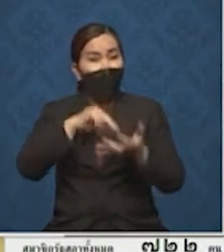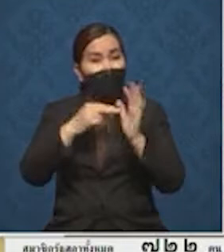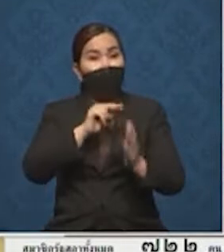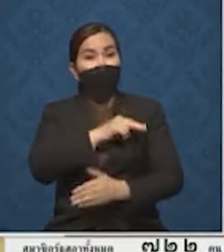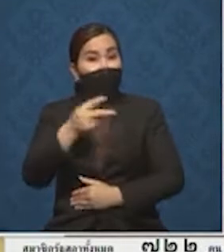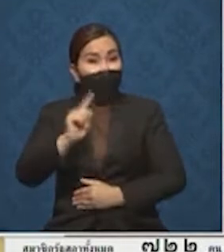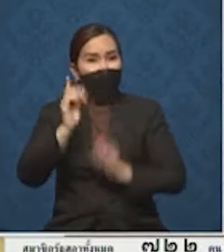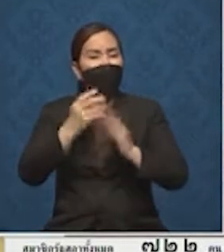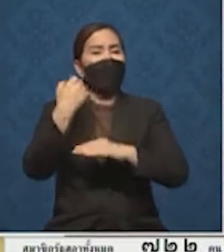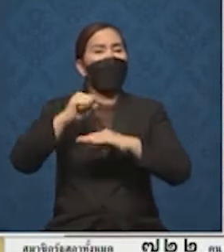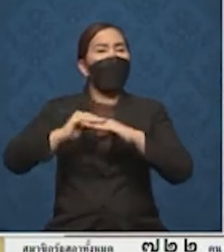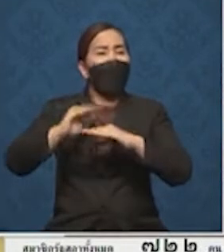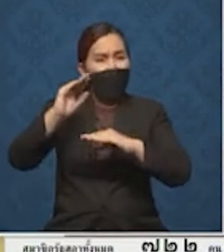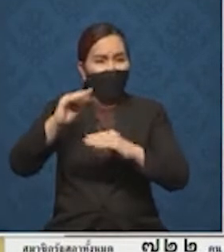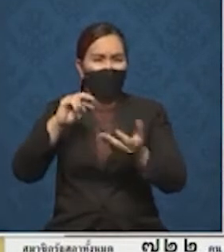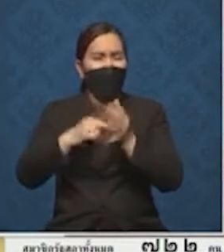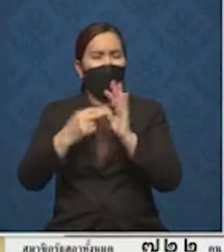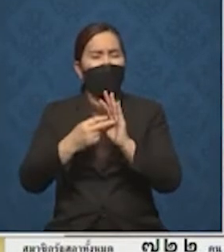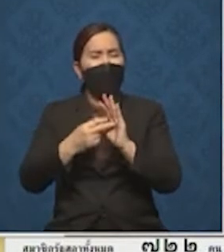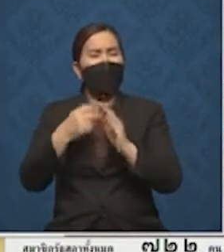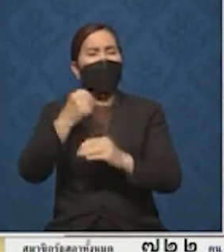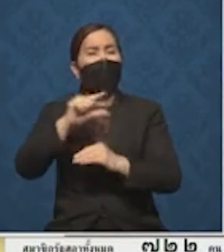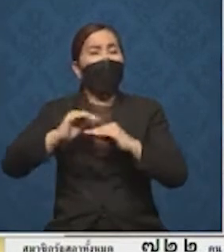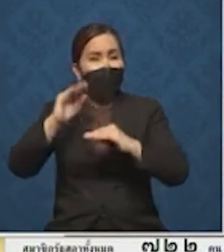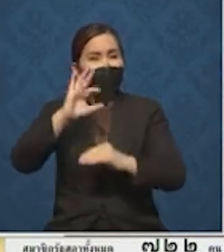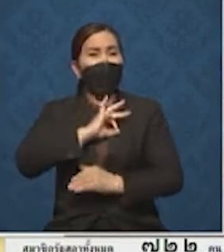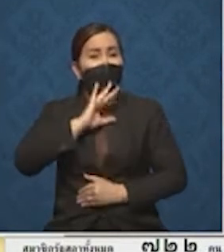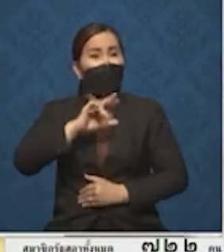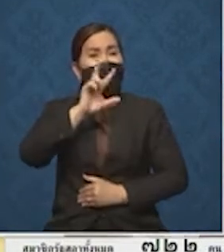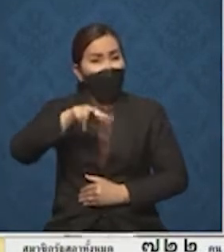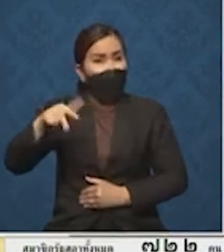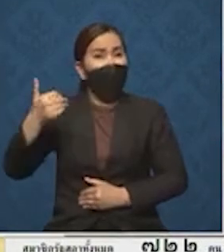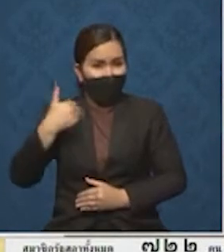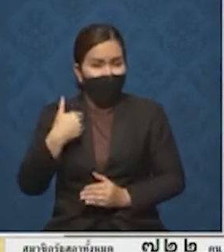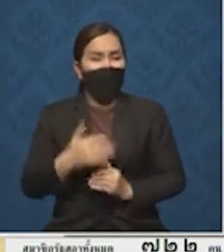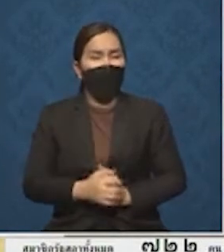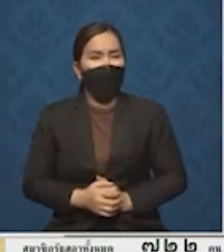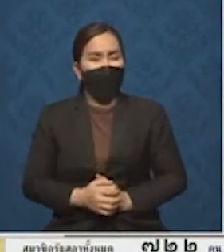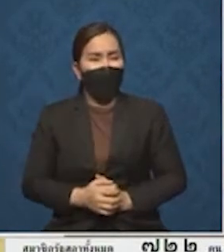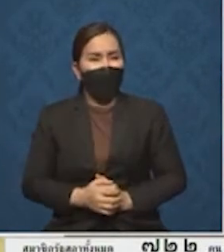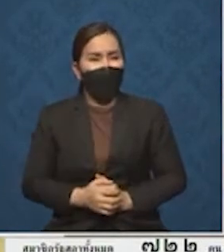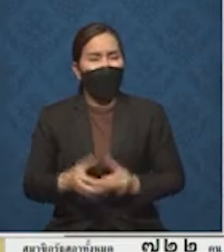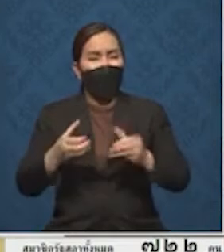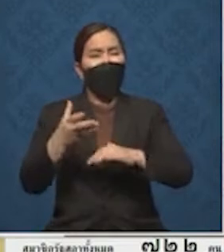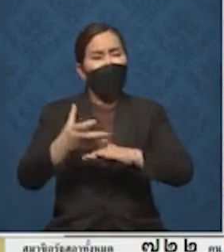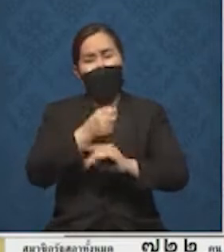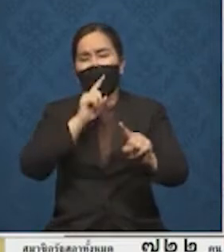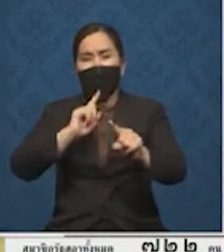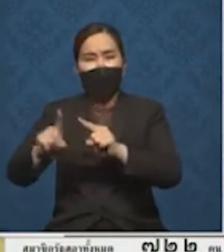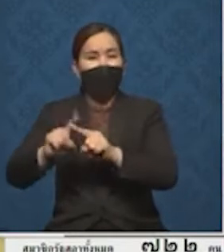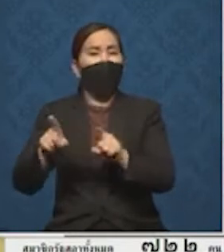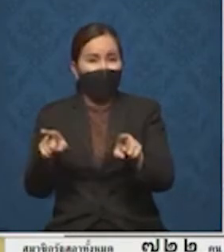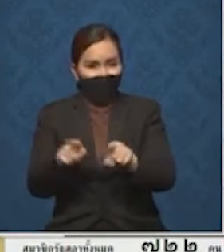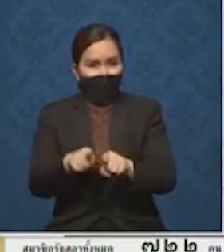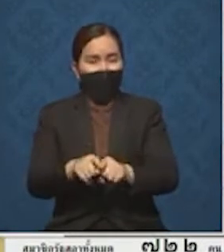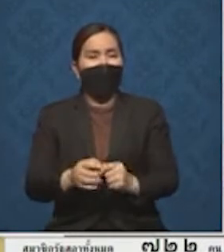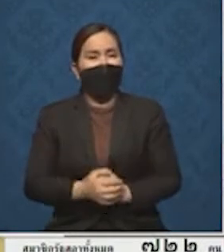วา 10 ลานคนก็ยเป็สมาชิกของพักเพื่ไทยหรอพักต่างๆ ก